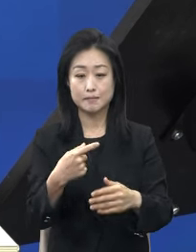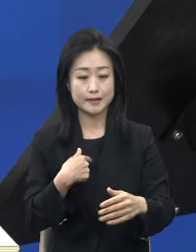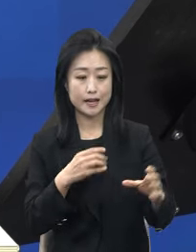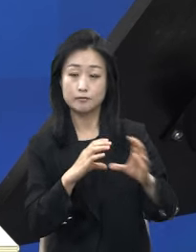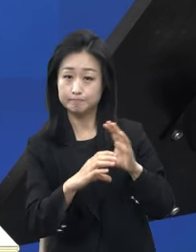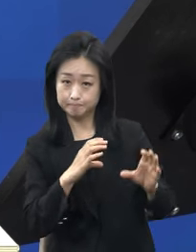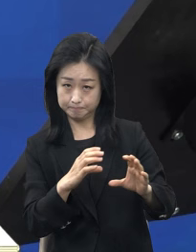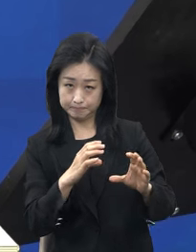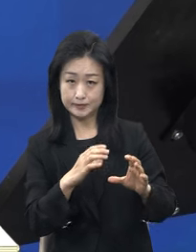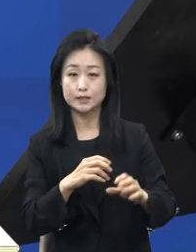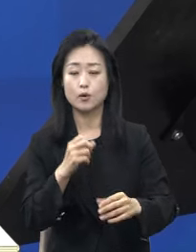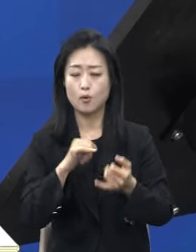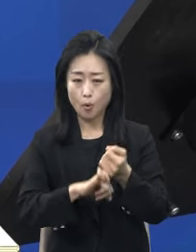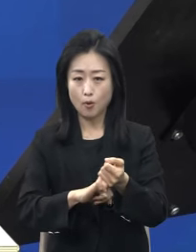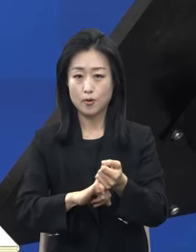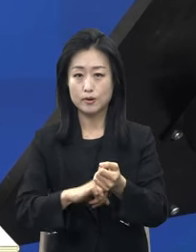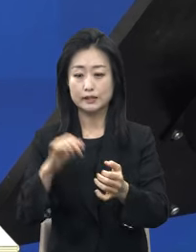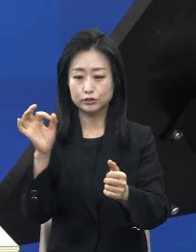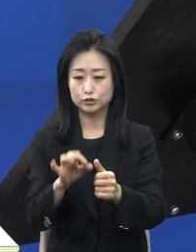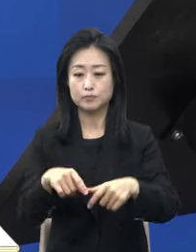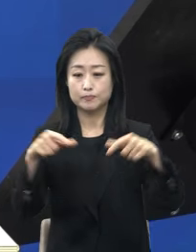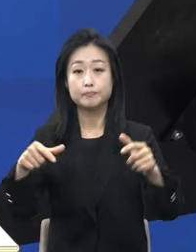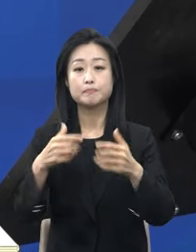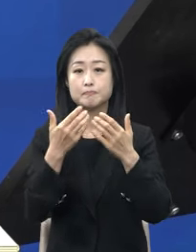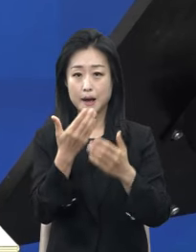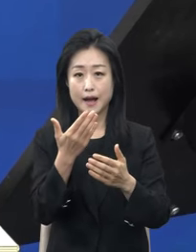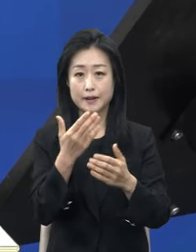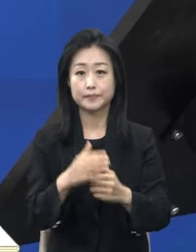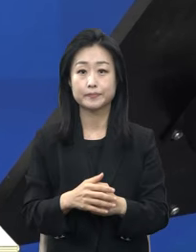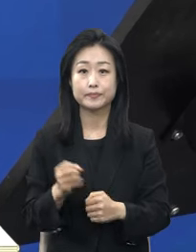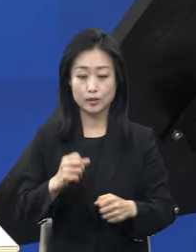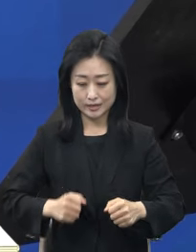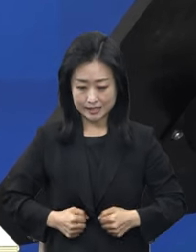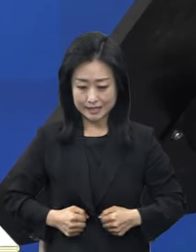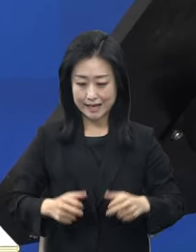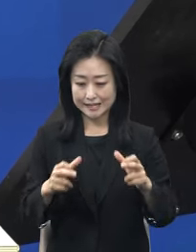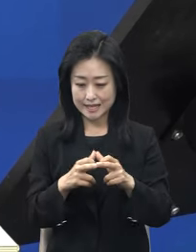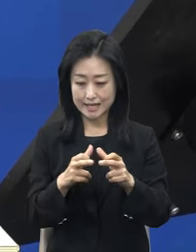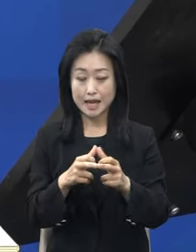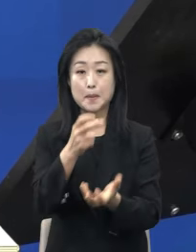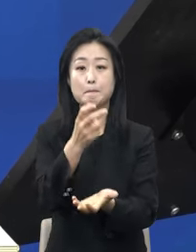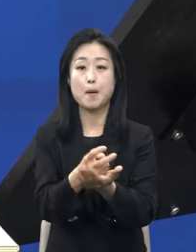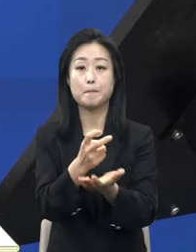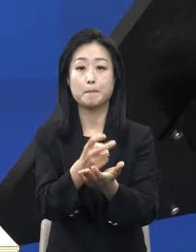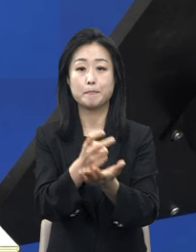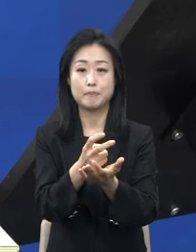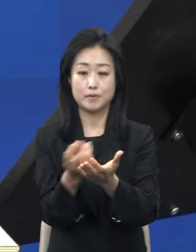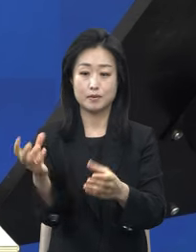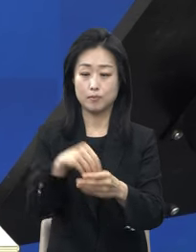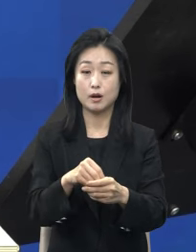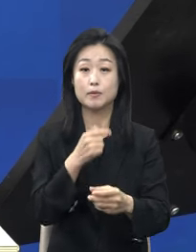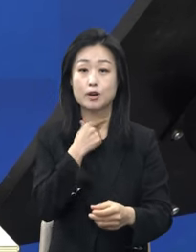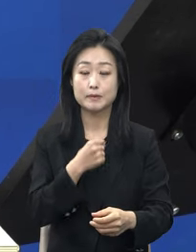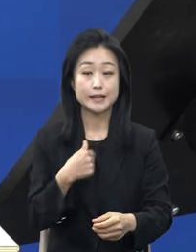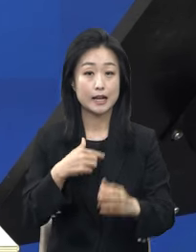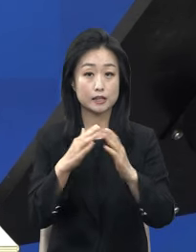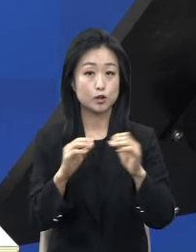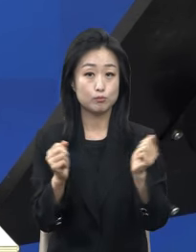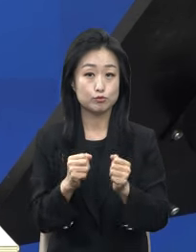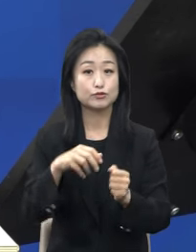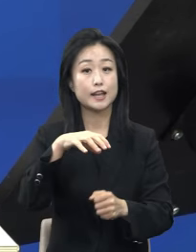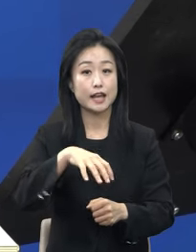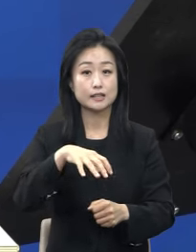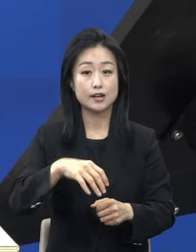꼭 이루어내겠습니다. 네 번째, 신장장애인 지원을 법제화하겠습니다. 저는 전북특별자치도 내에서